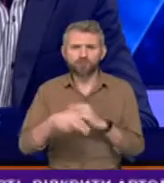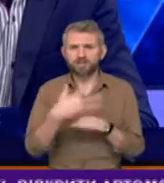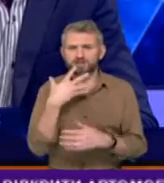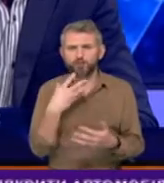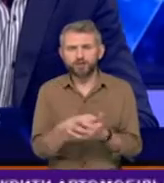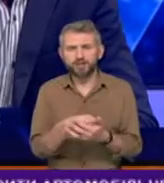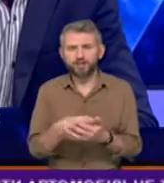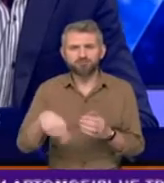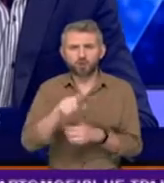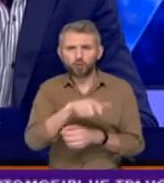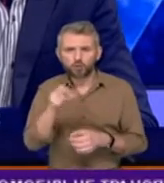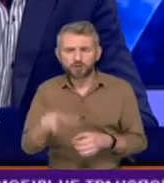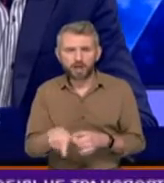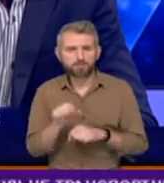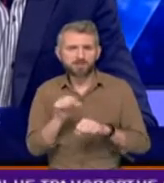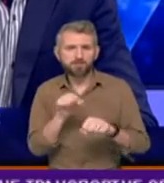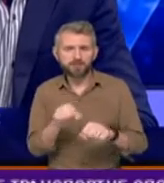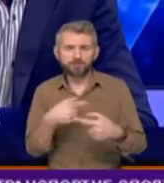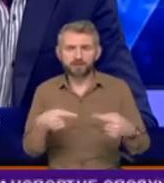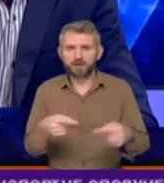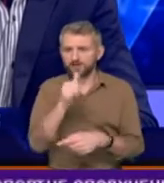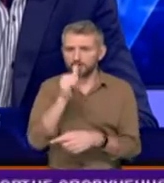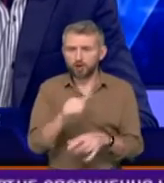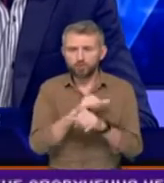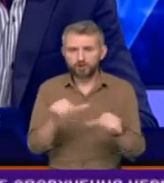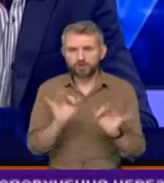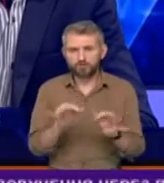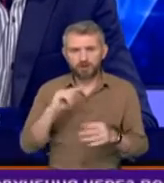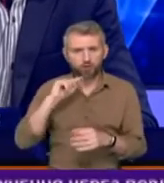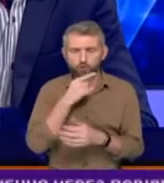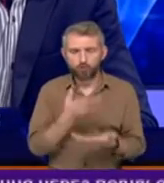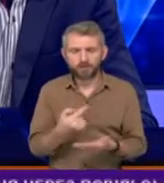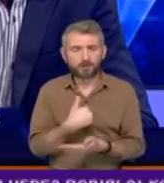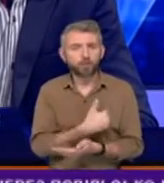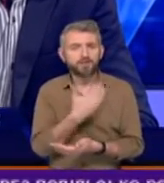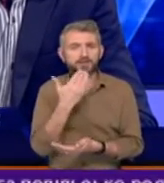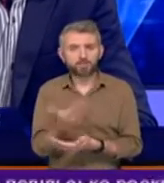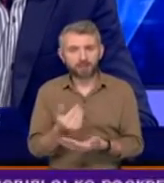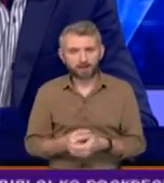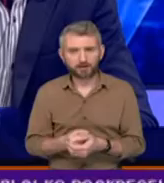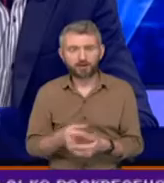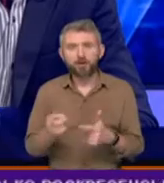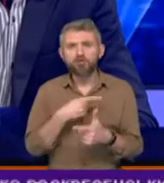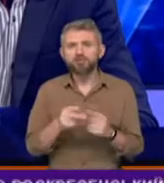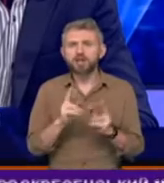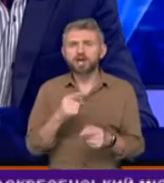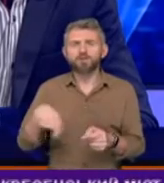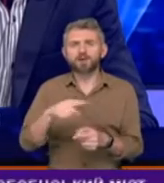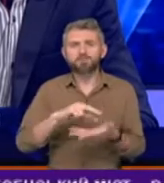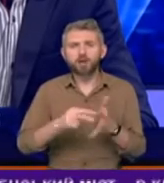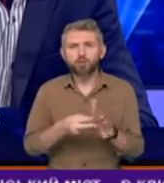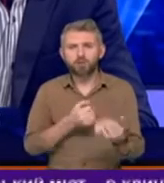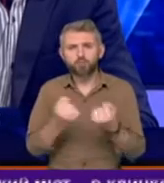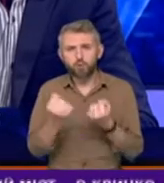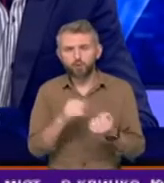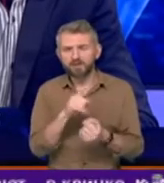своїх там людей, прибічних дій і так далі, не дає розвиватися нормальної економіці. Я хотів запитати, чи як ви плануєте